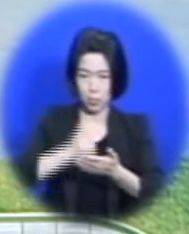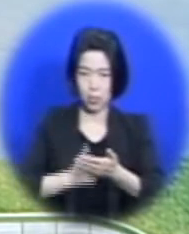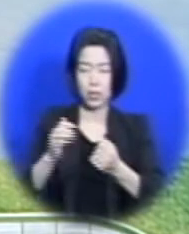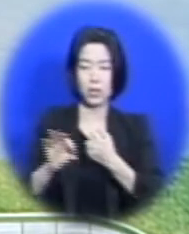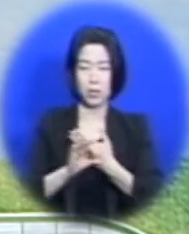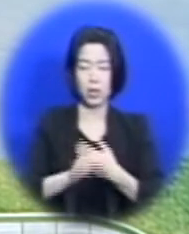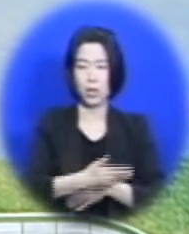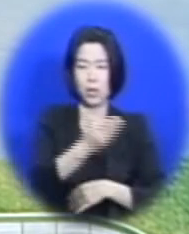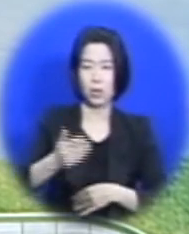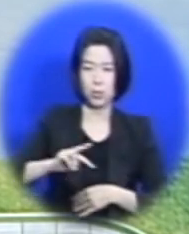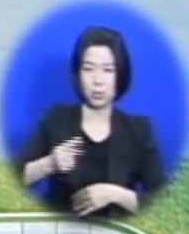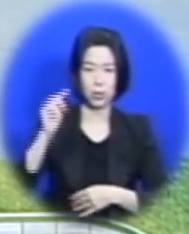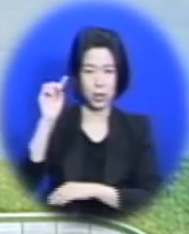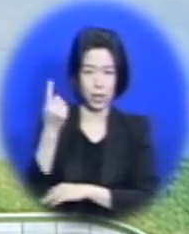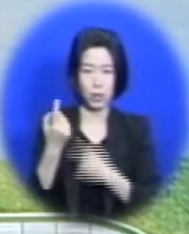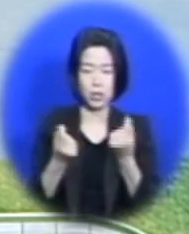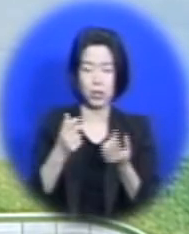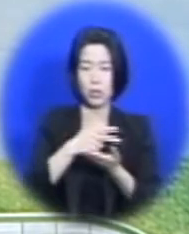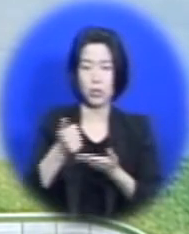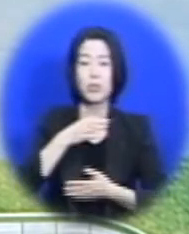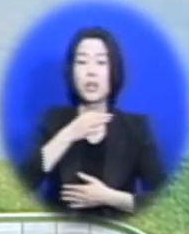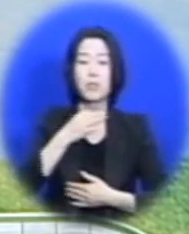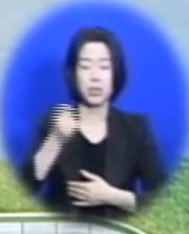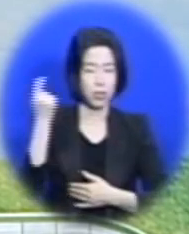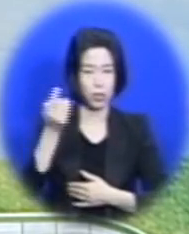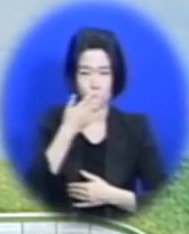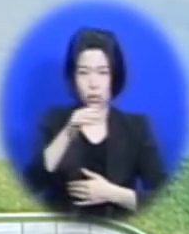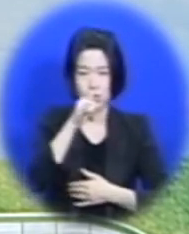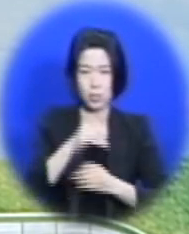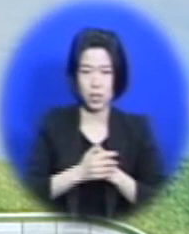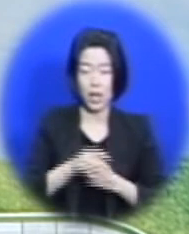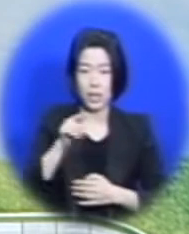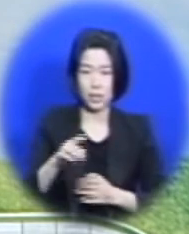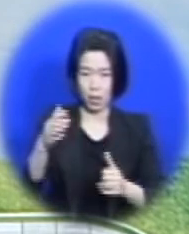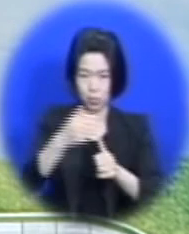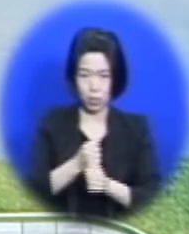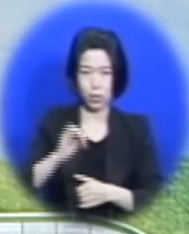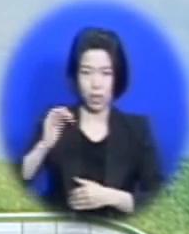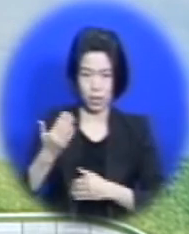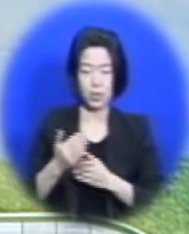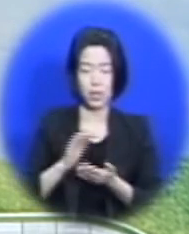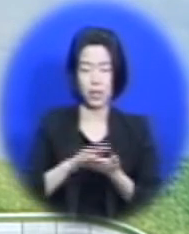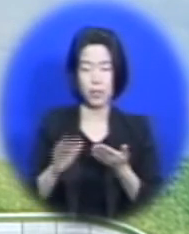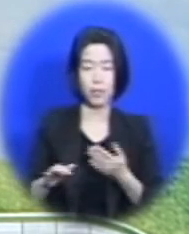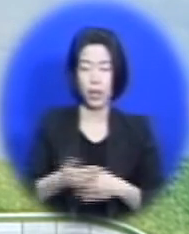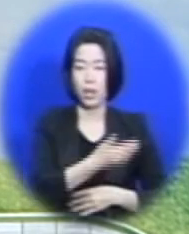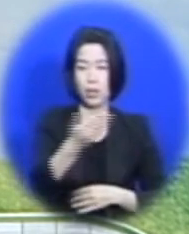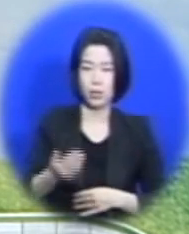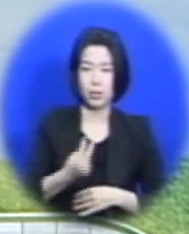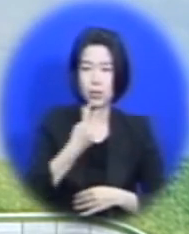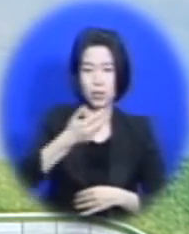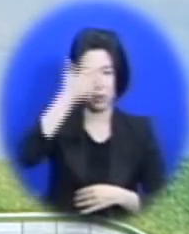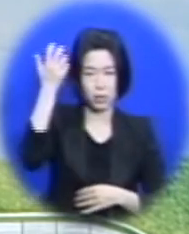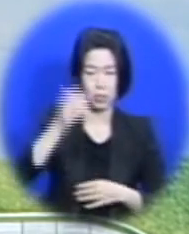여러분도 다윗처럼 주님의 음성을 듣습니다. 그것을 붙들어야 합니다. 여러분 요셉을